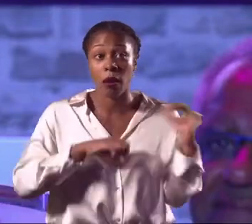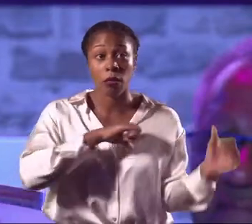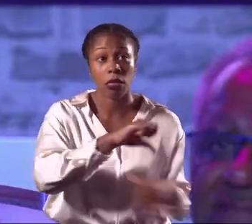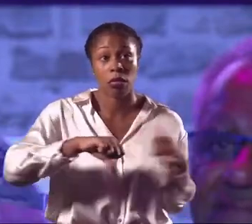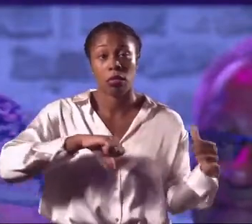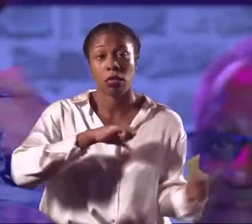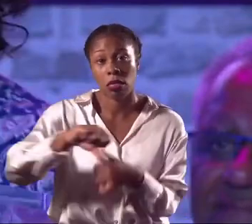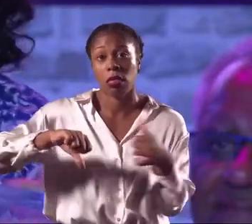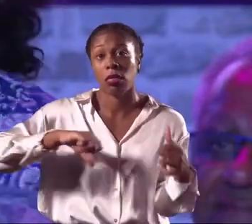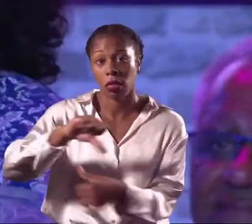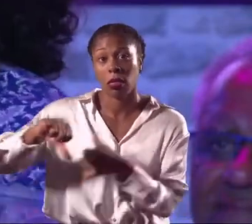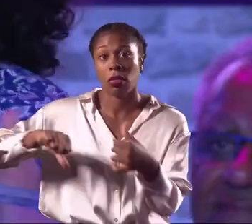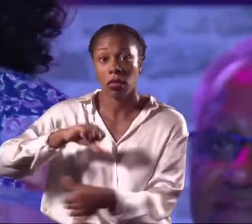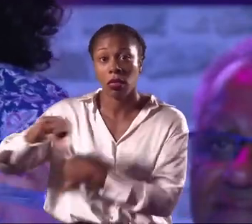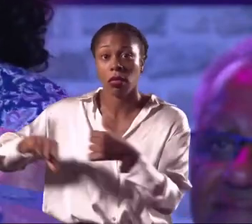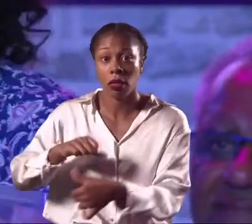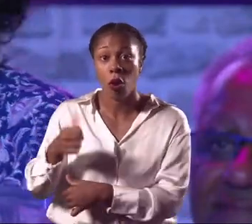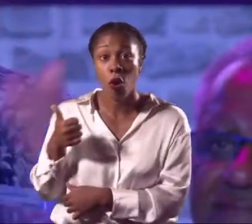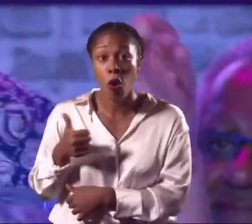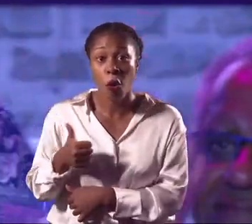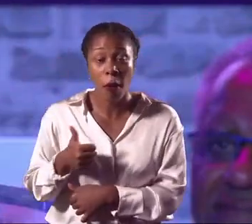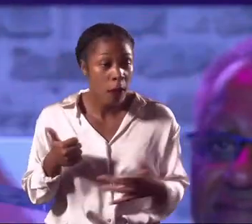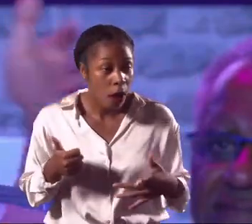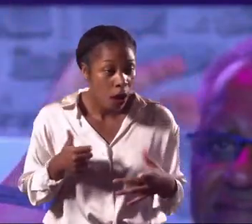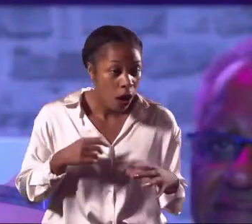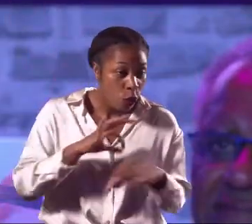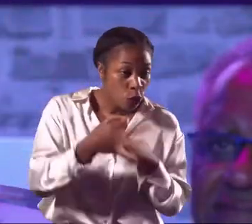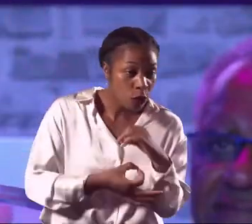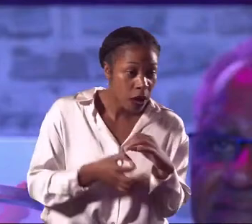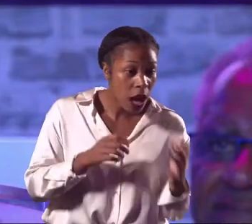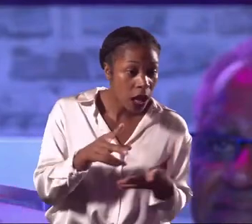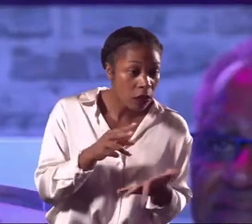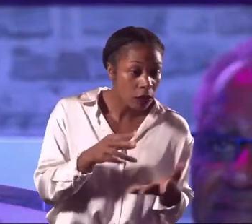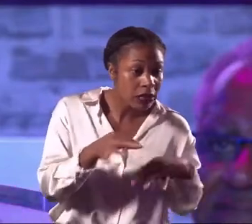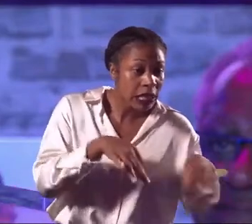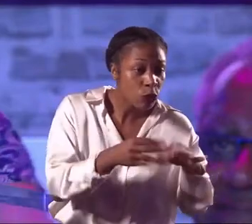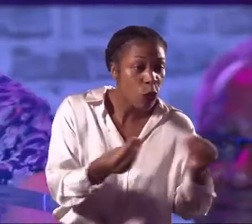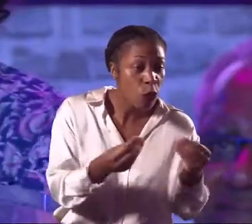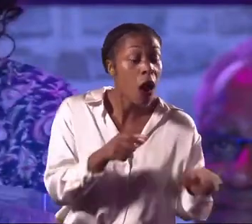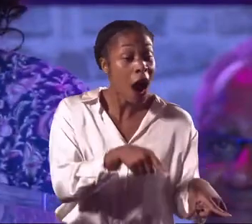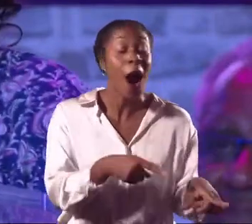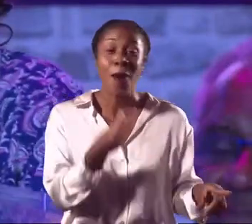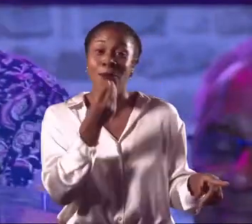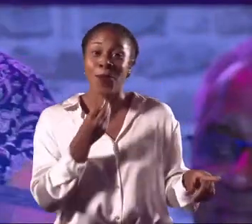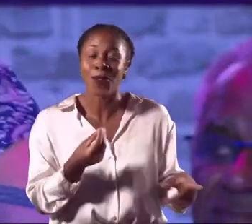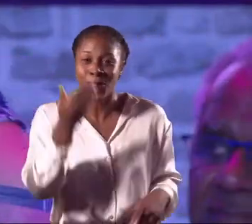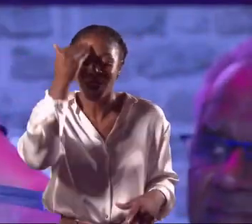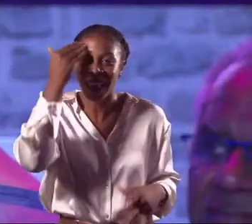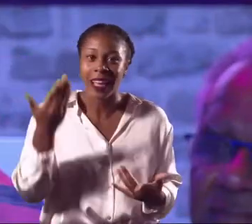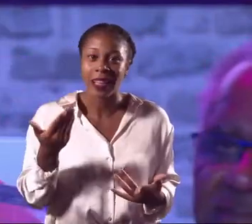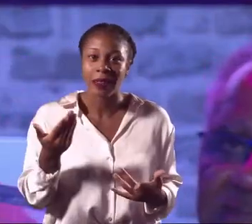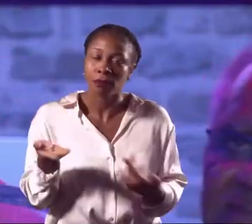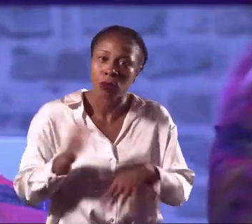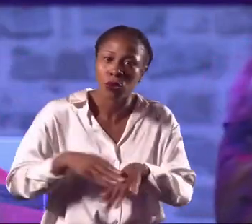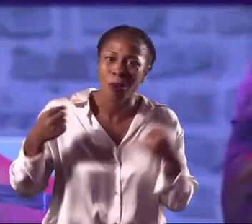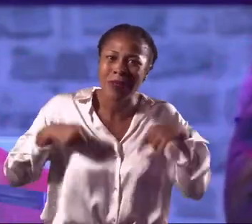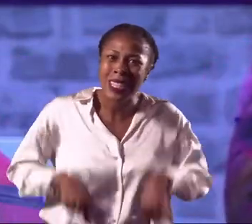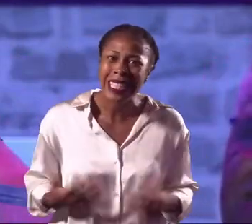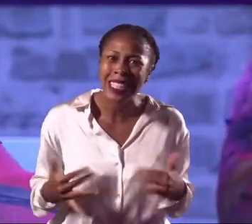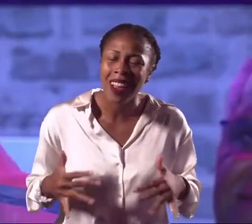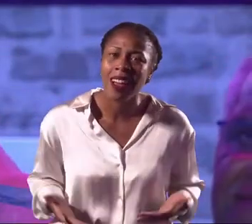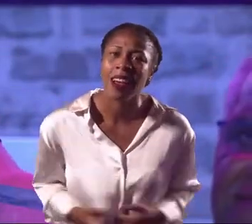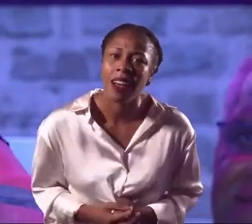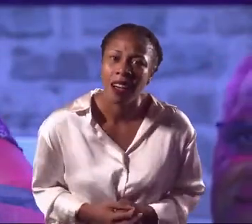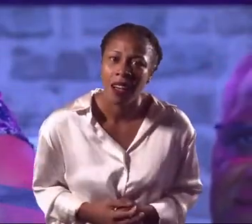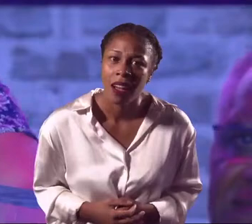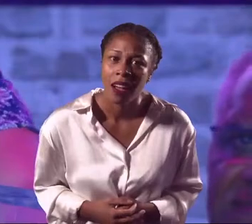en général, ils découvrent où sont les territoires des outre-mer au moment où ils sont nommés ministres. Si tant est qu'ils ne le découvrent pas sur